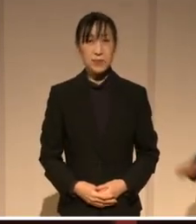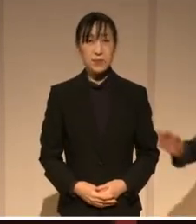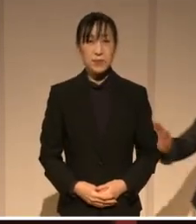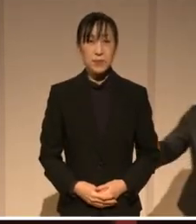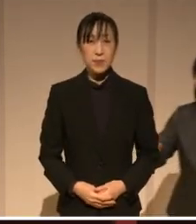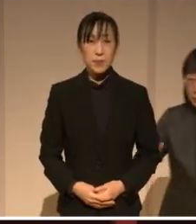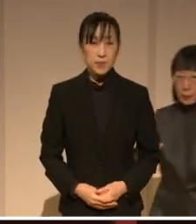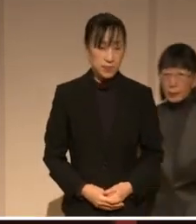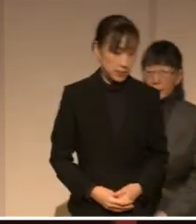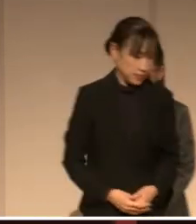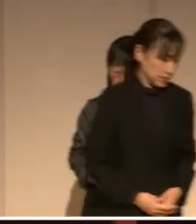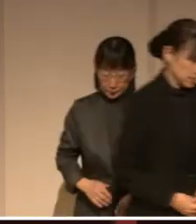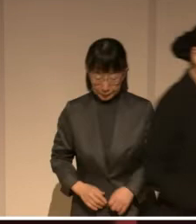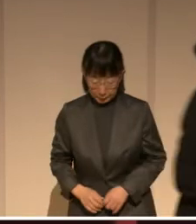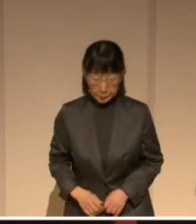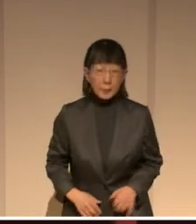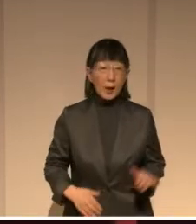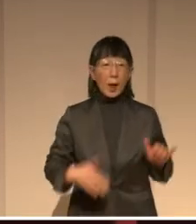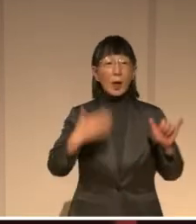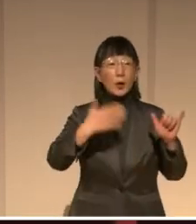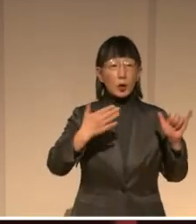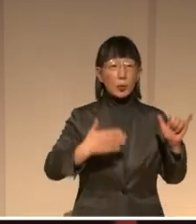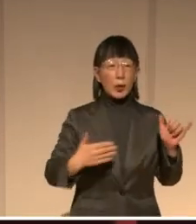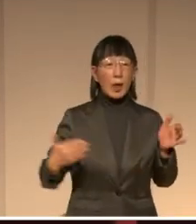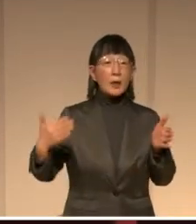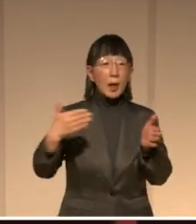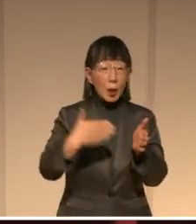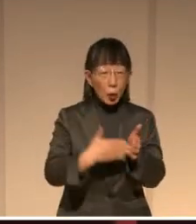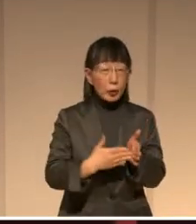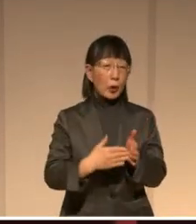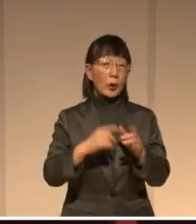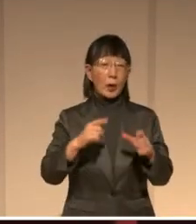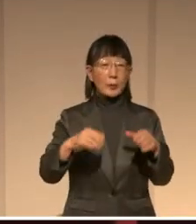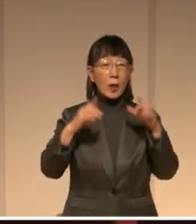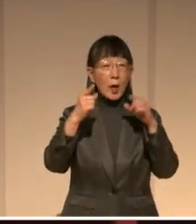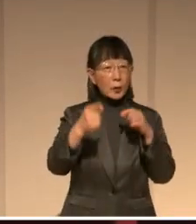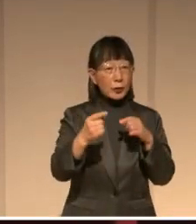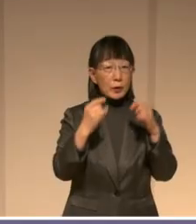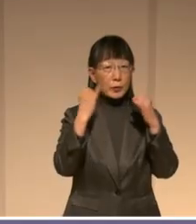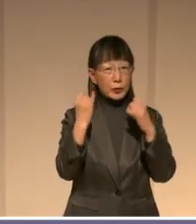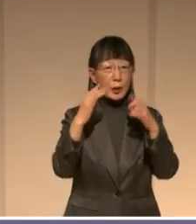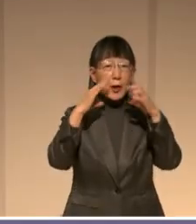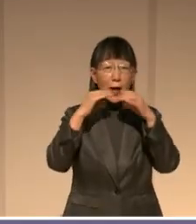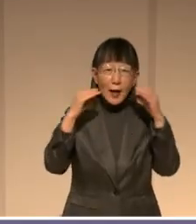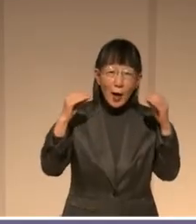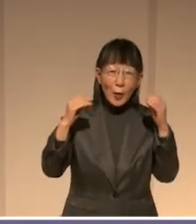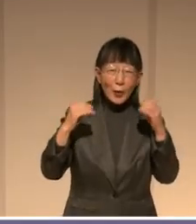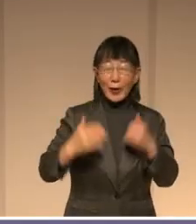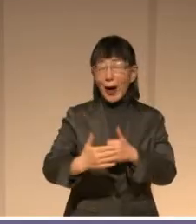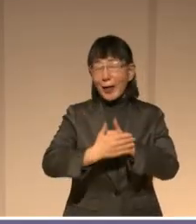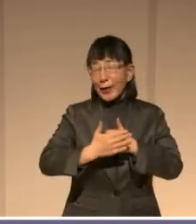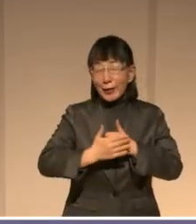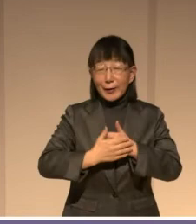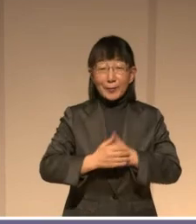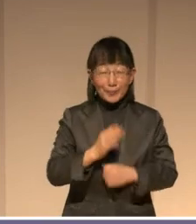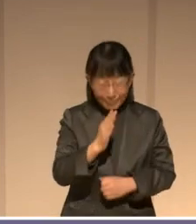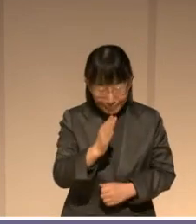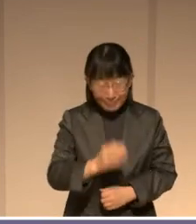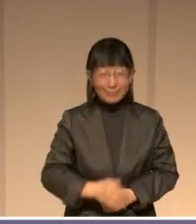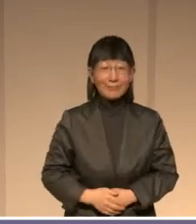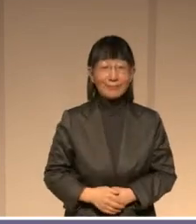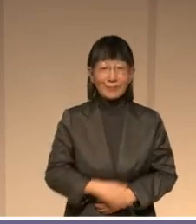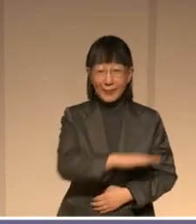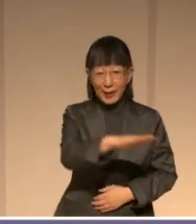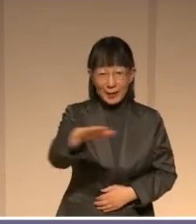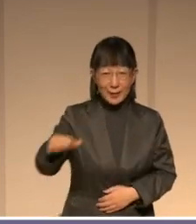youtube から介護ジャムゆいちゃんの笑顔は元気の薬だよというようなコメントもいただいていましたありがとうみなさん